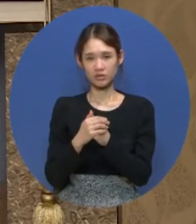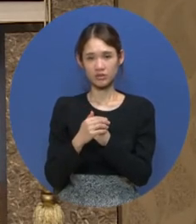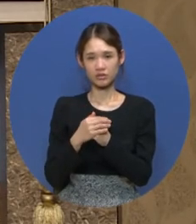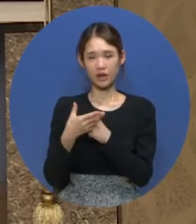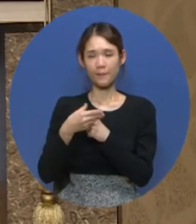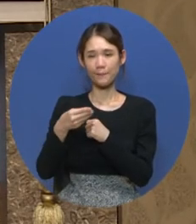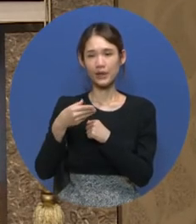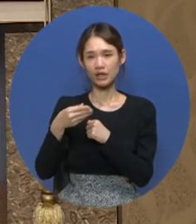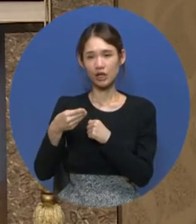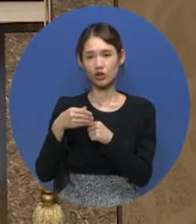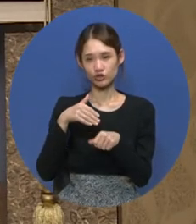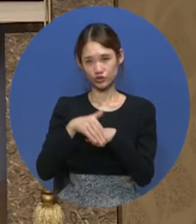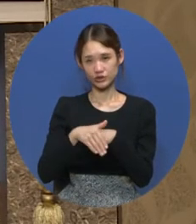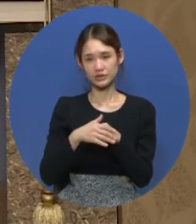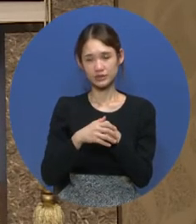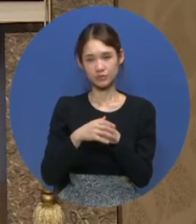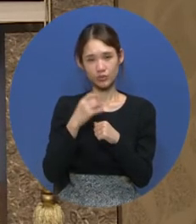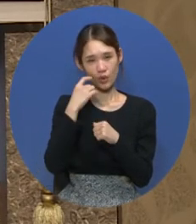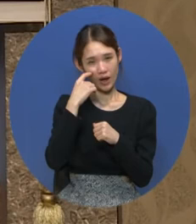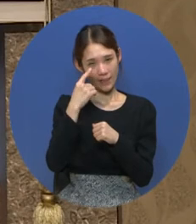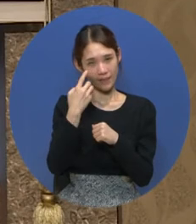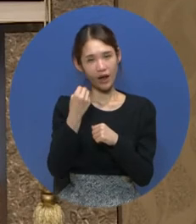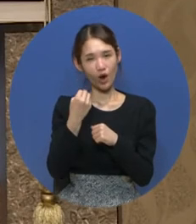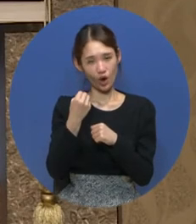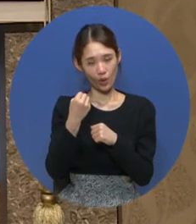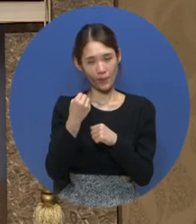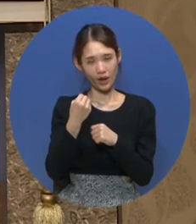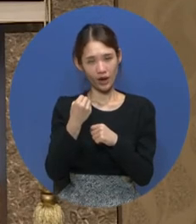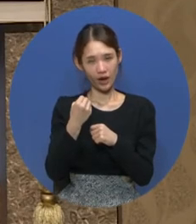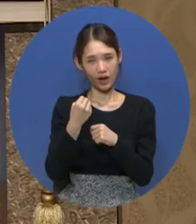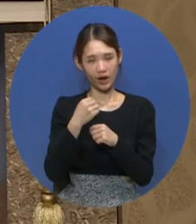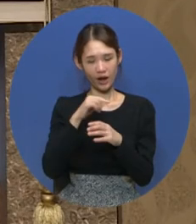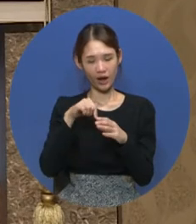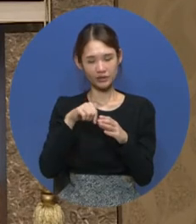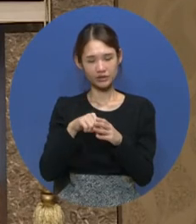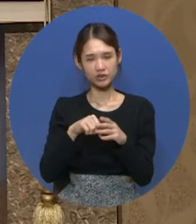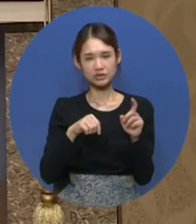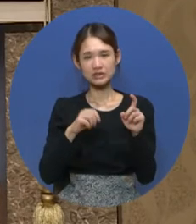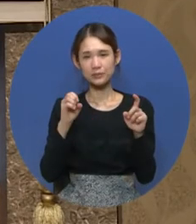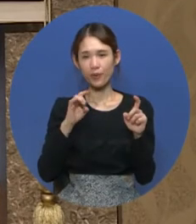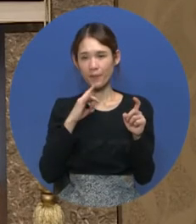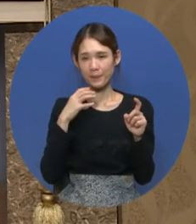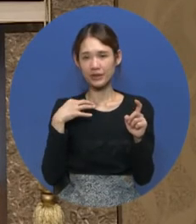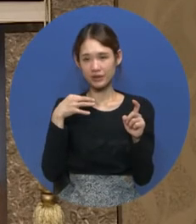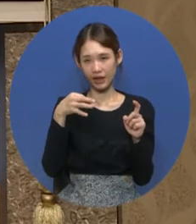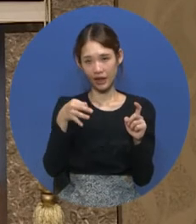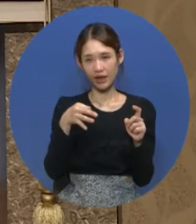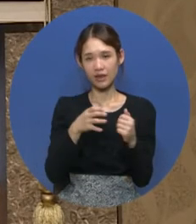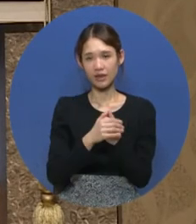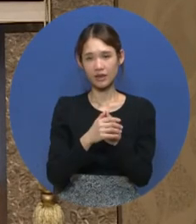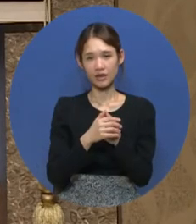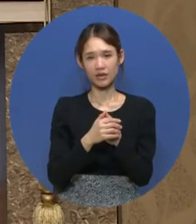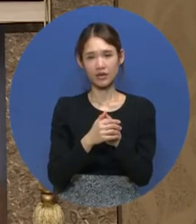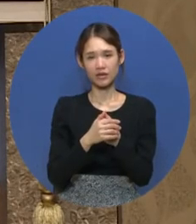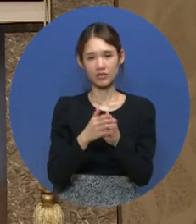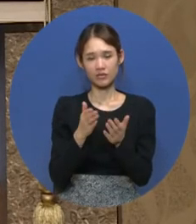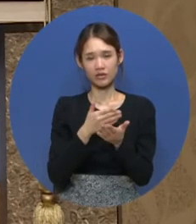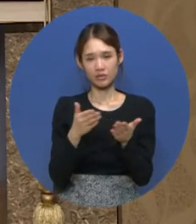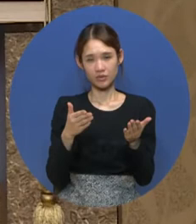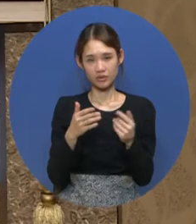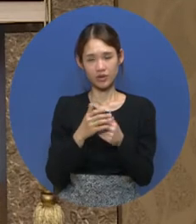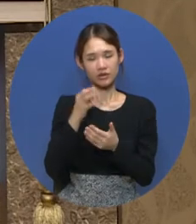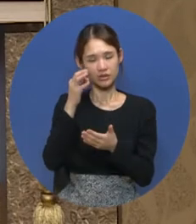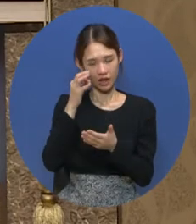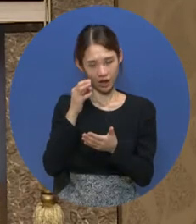기능을 갖고 있어요 한달의 비용에 대한 부분에 식품 안되는거 그 정도만 할 때문에 굉장히 저렴한